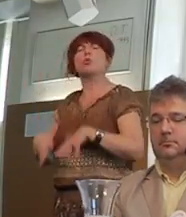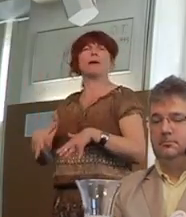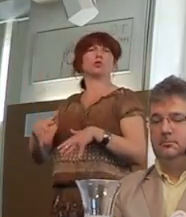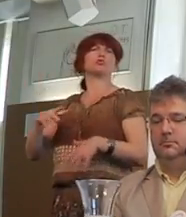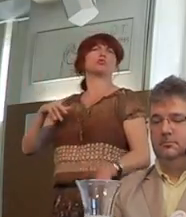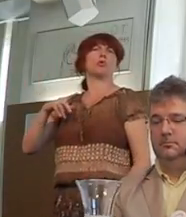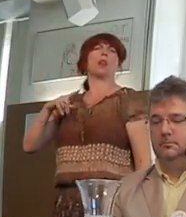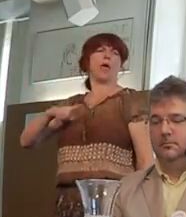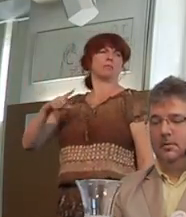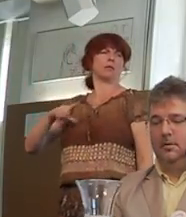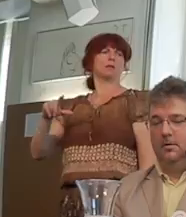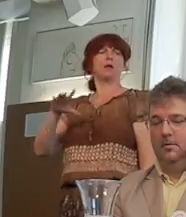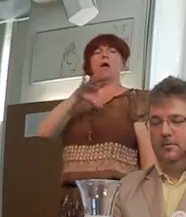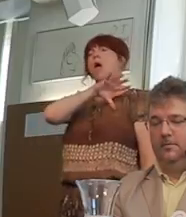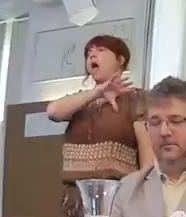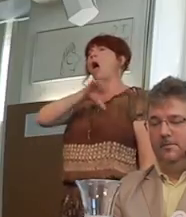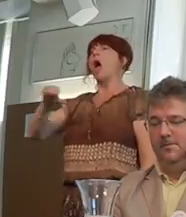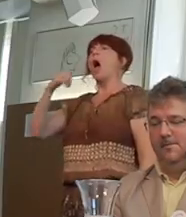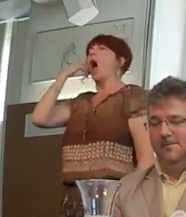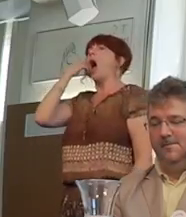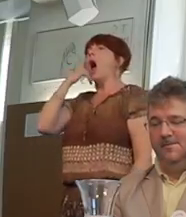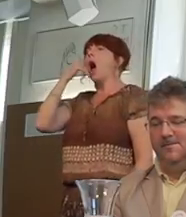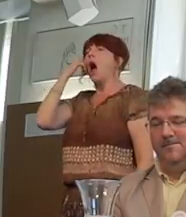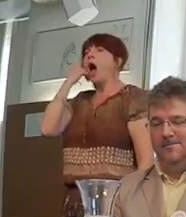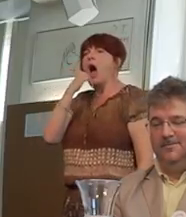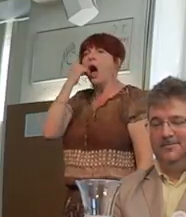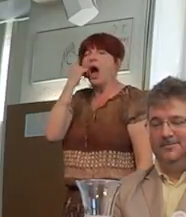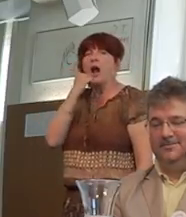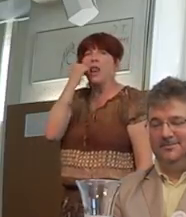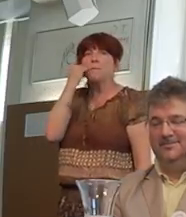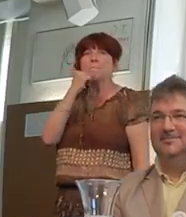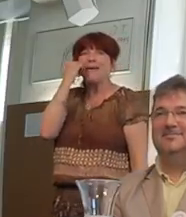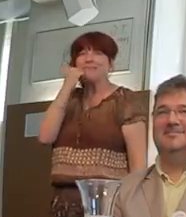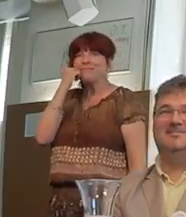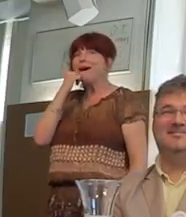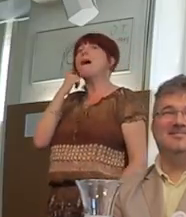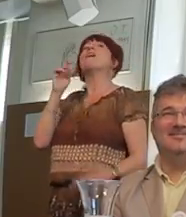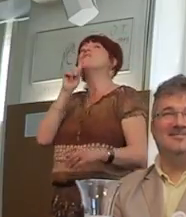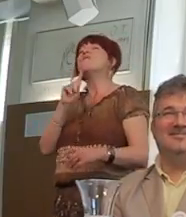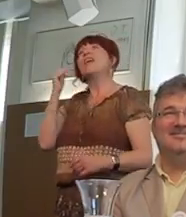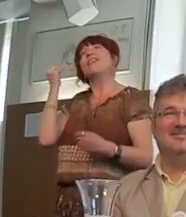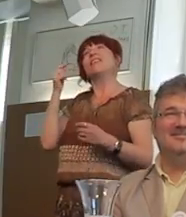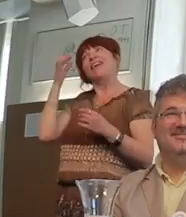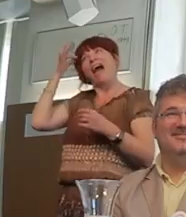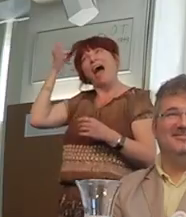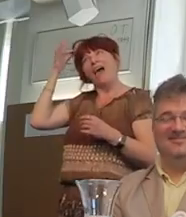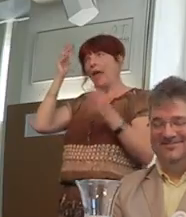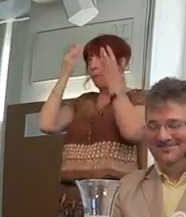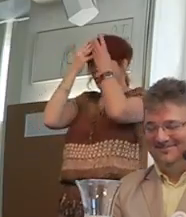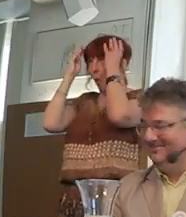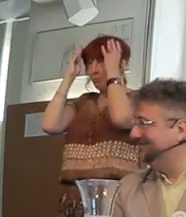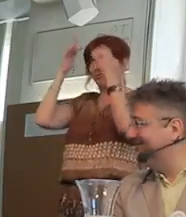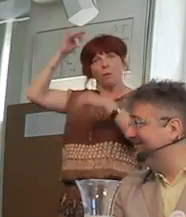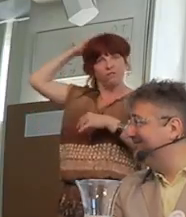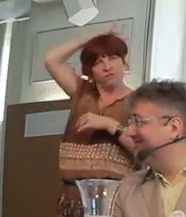wenig Haare am Kopf hätten, generell unterstellen würde, sie würden im Winter frieren. Das ist also aus meiner Sicht die Unterstellung, sie